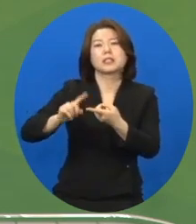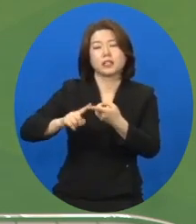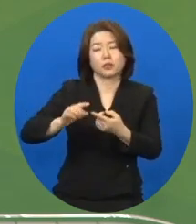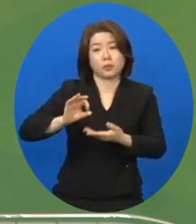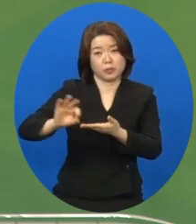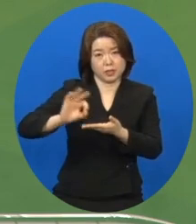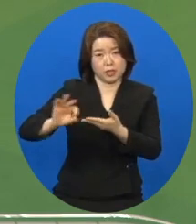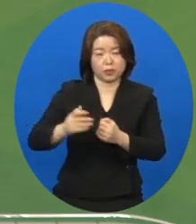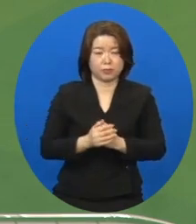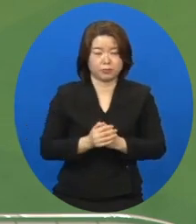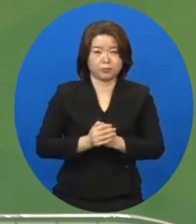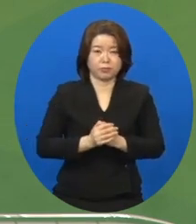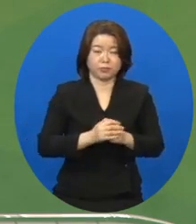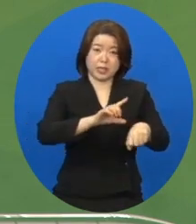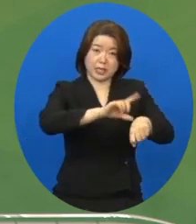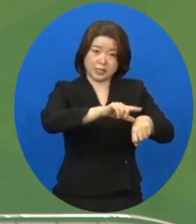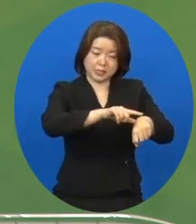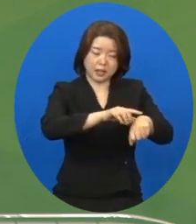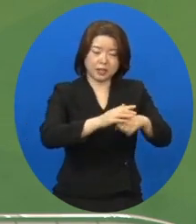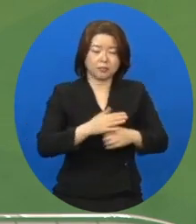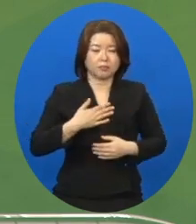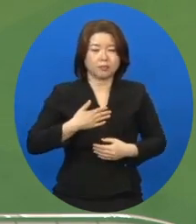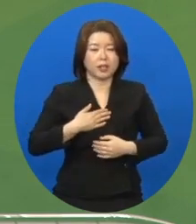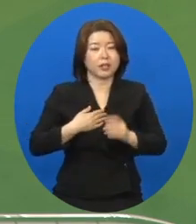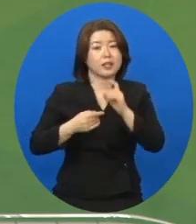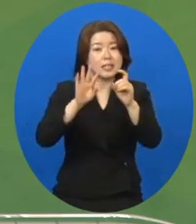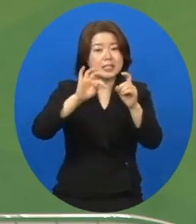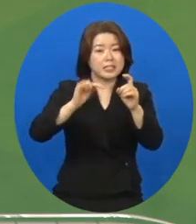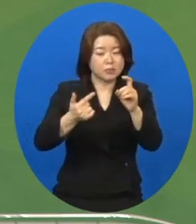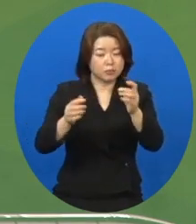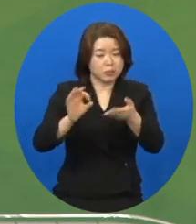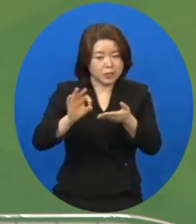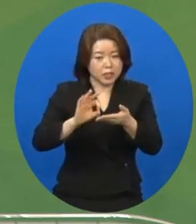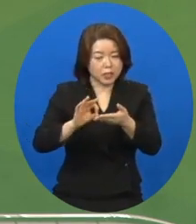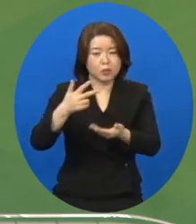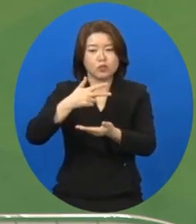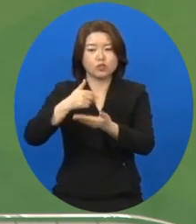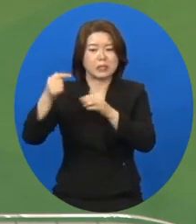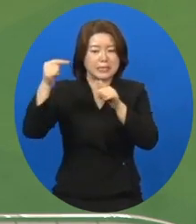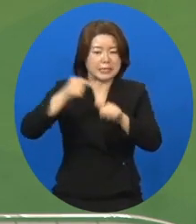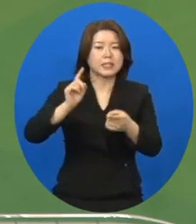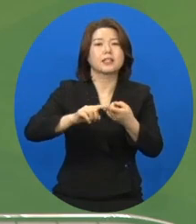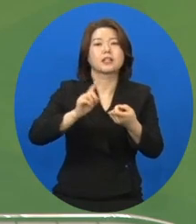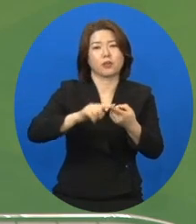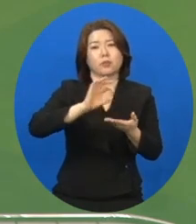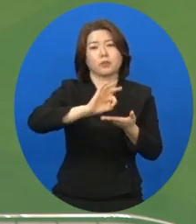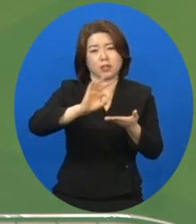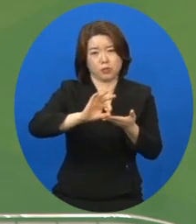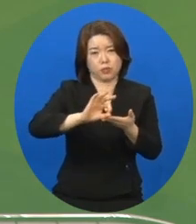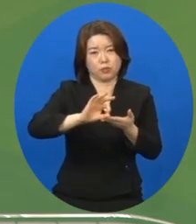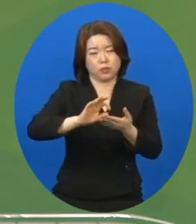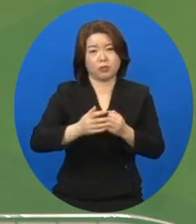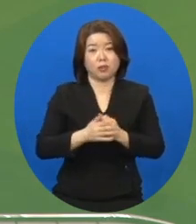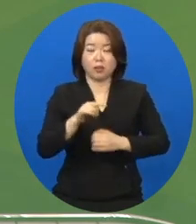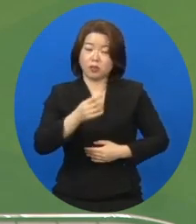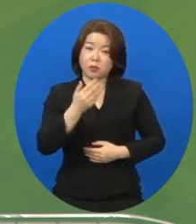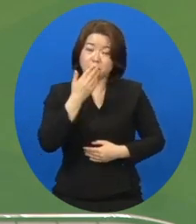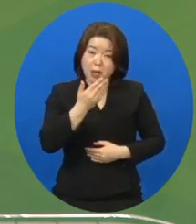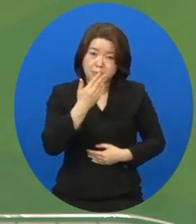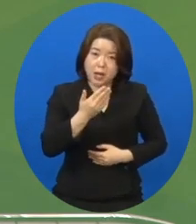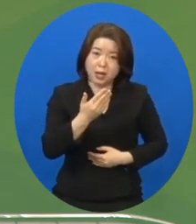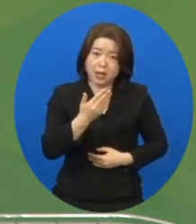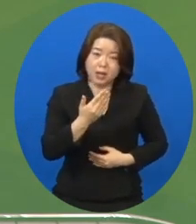내가 시간 한 10분을 사용해도 내가 주님이 하라는 대로 사용하겠다. 그건 해볼 수